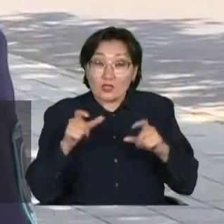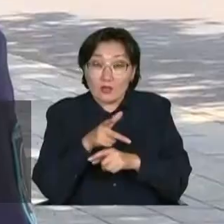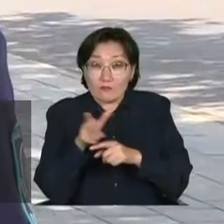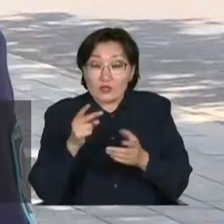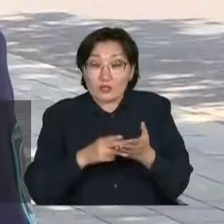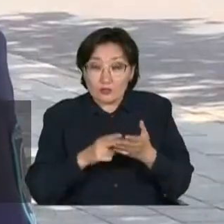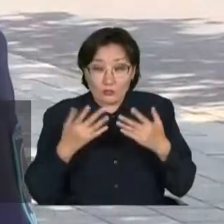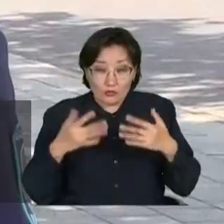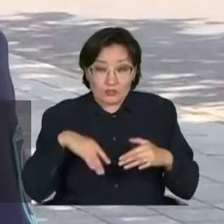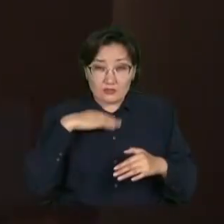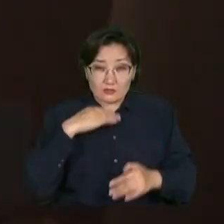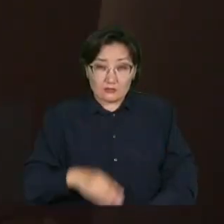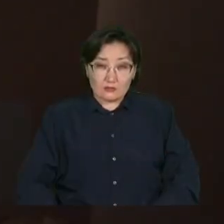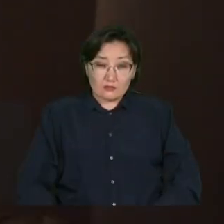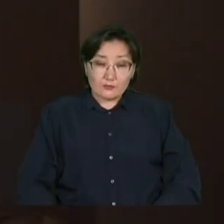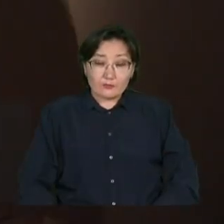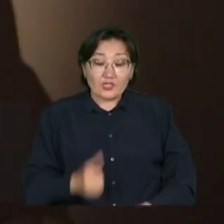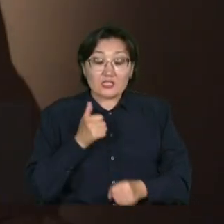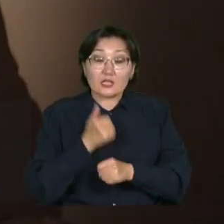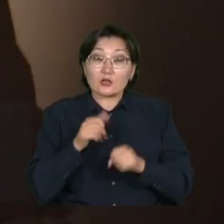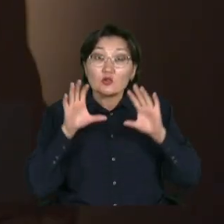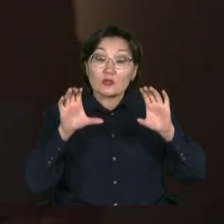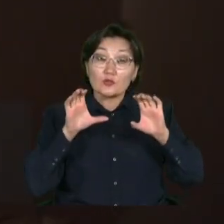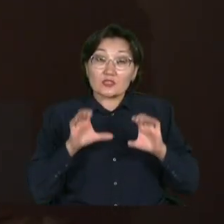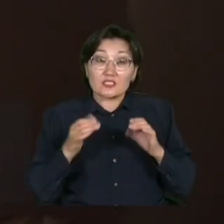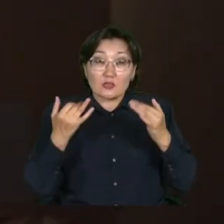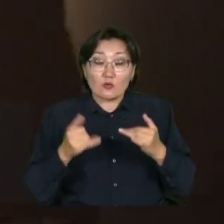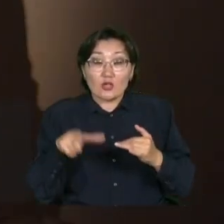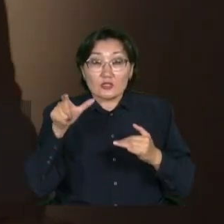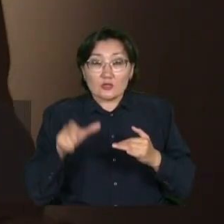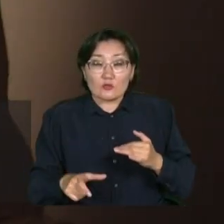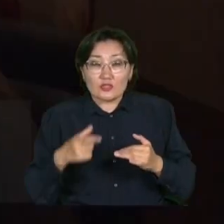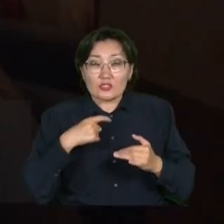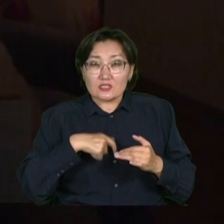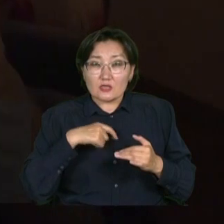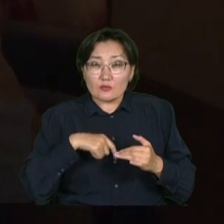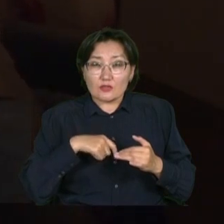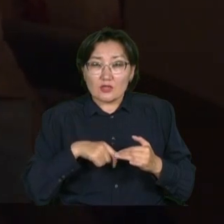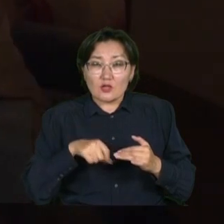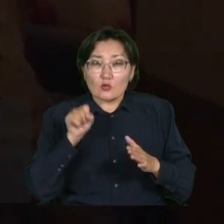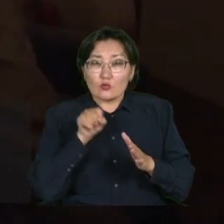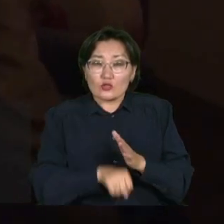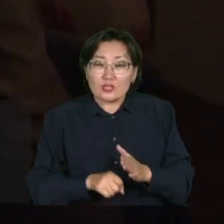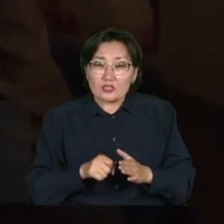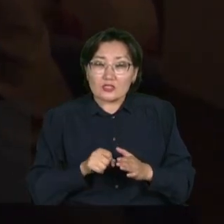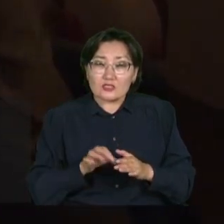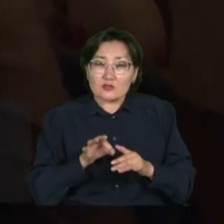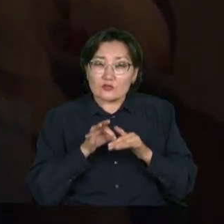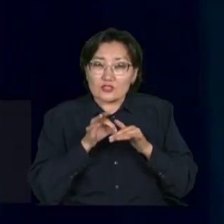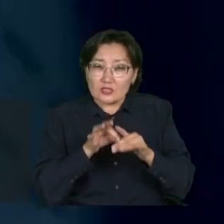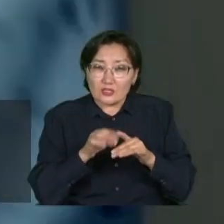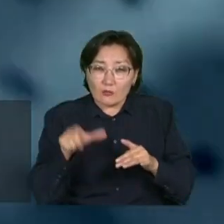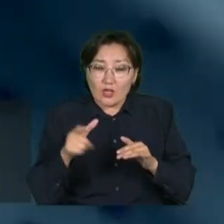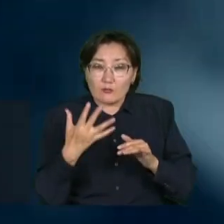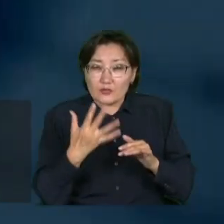дәлел болса жеткілікті. Қатаңдатылған заң бойынша енді кісіні суицидке итермелеген адам 5 жылдан 9 жылға дейін бас